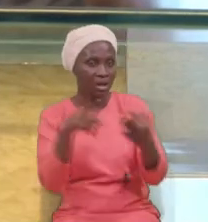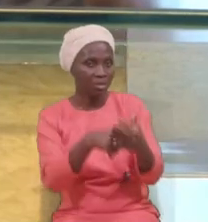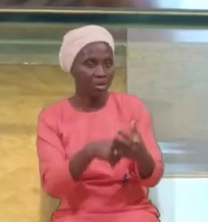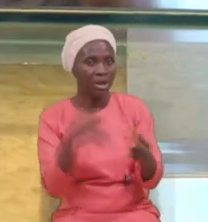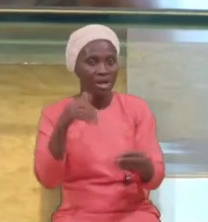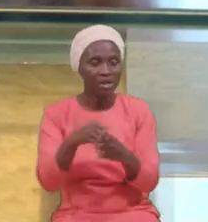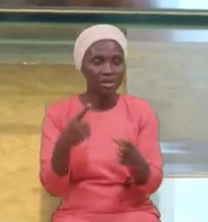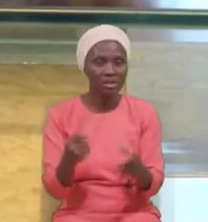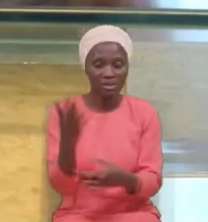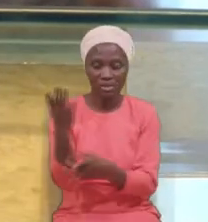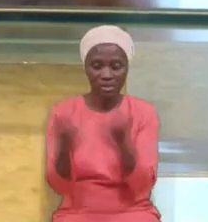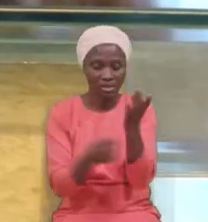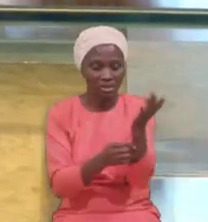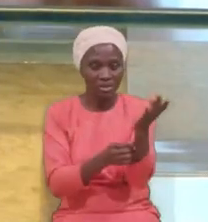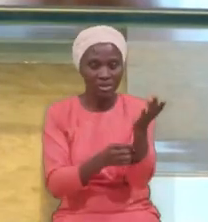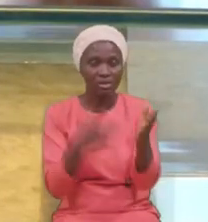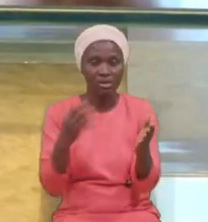Comme le sacrificateur